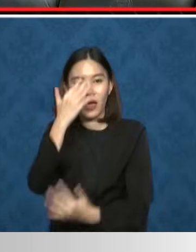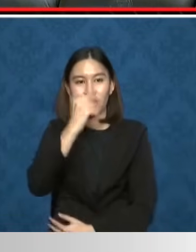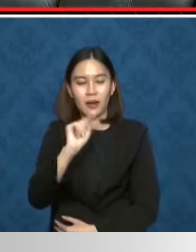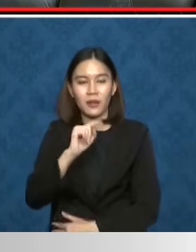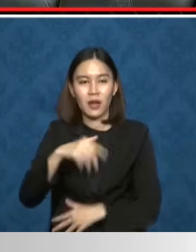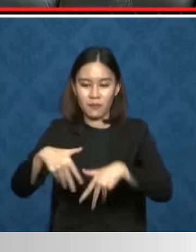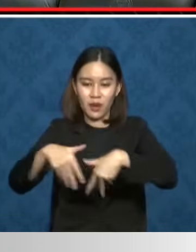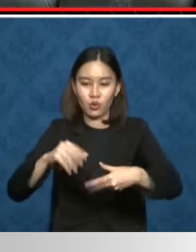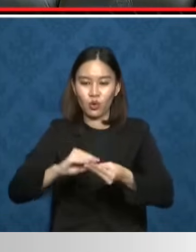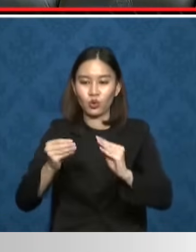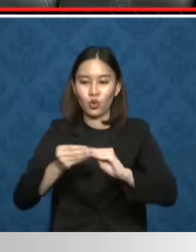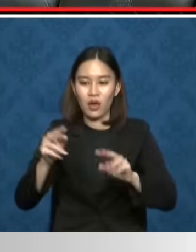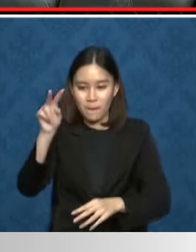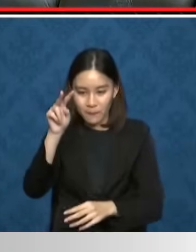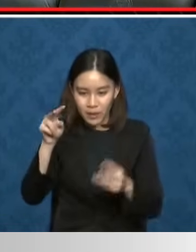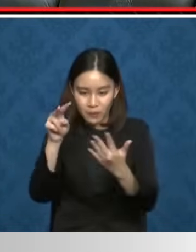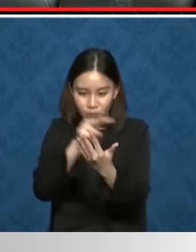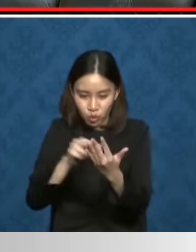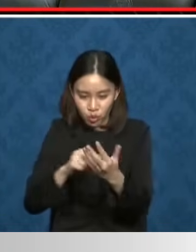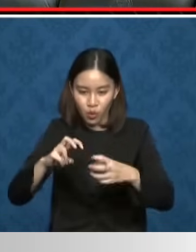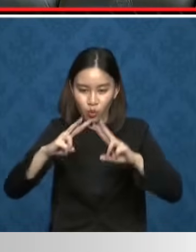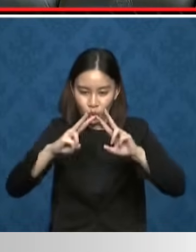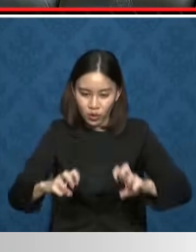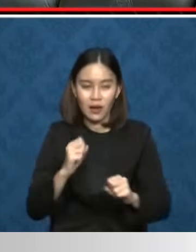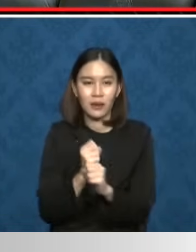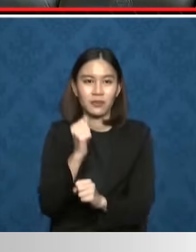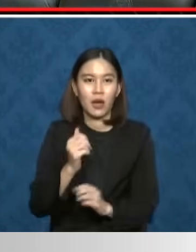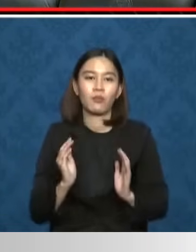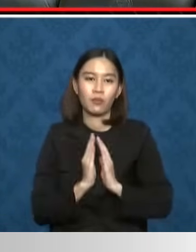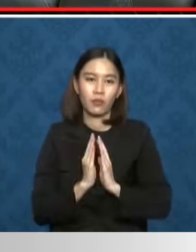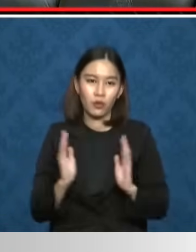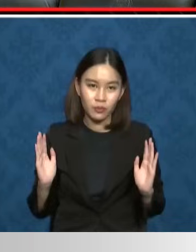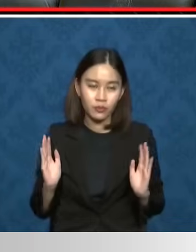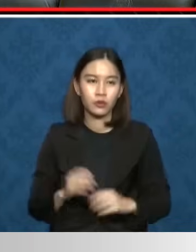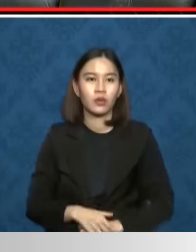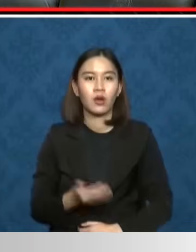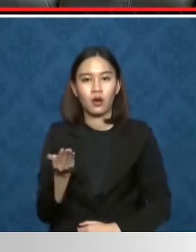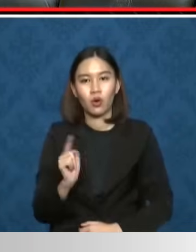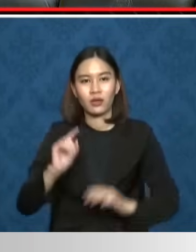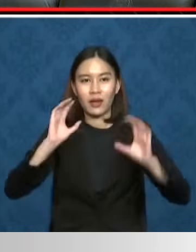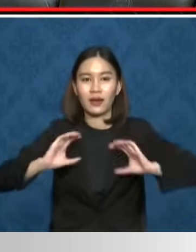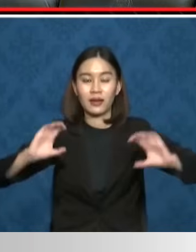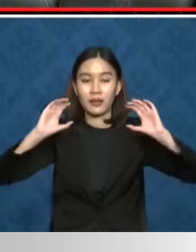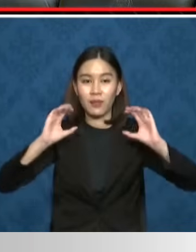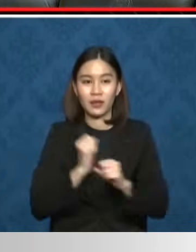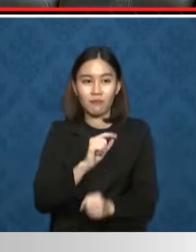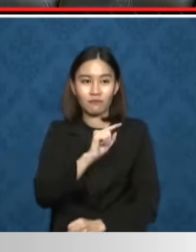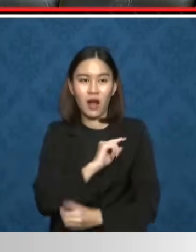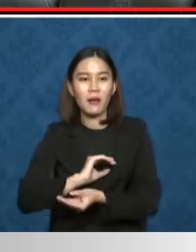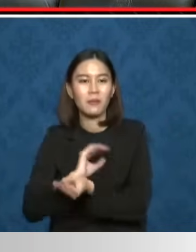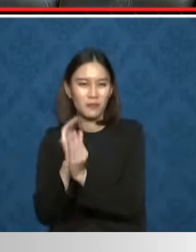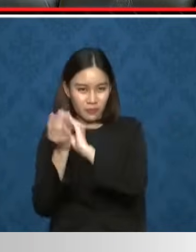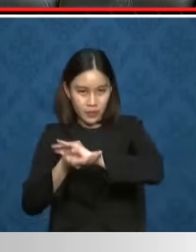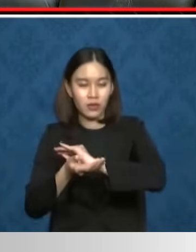นสามารถนำตัวเลขไปตรวจสอบวิเคราะห์ได้ซึ่งผมต้องขอขอบคุณเป็นอย่างสูงนะครับและขอรัฐบาลและหน่วยงานที่เกี่ยวข้องได้เปลี่ยนแปลงเถอะ